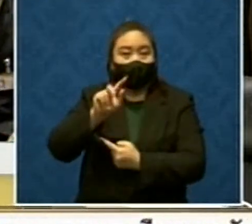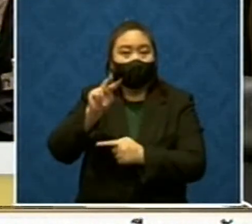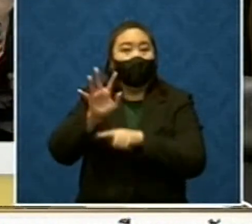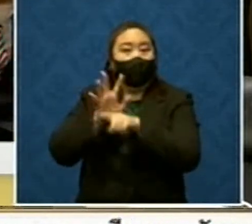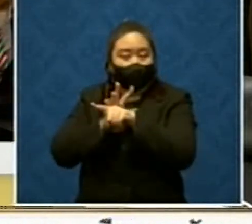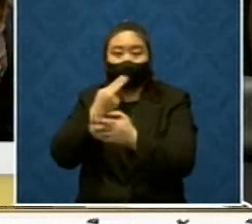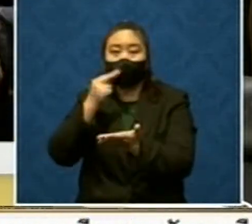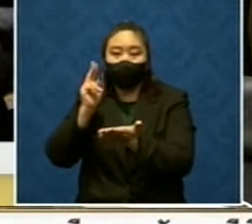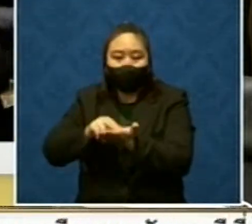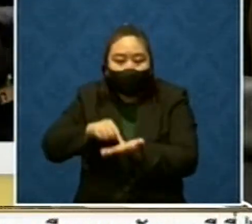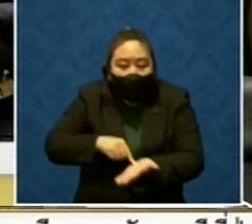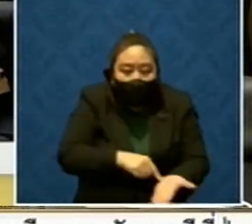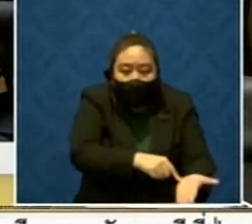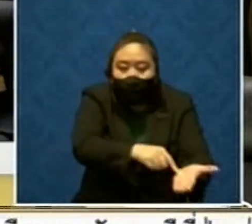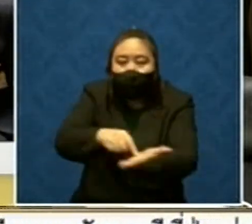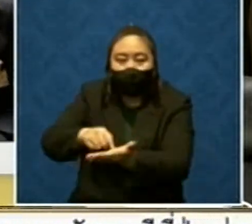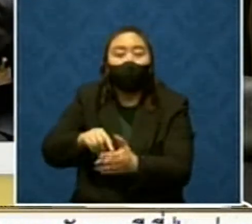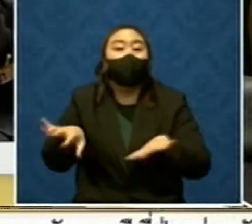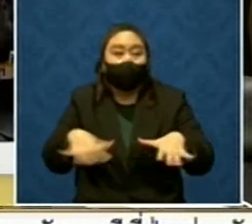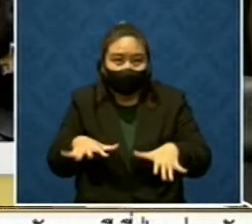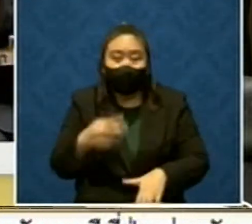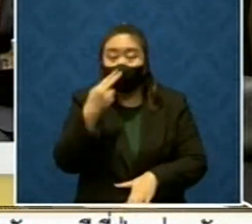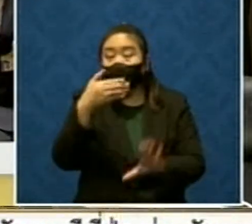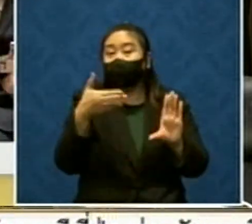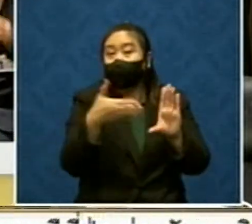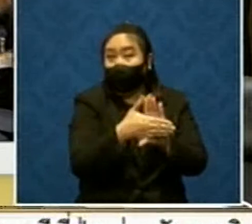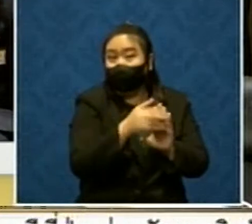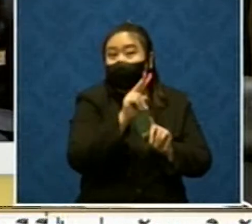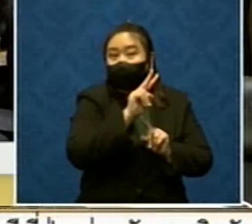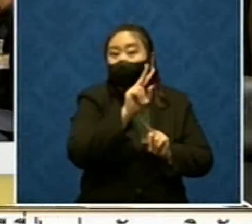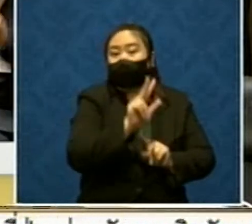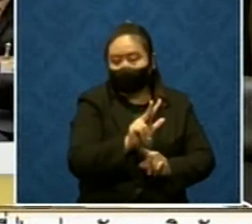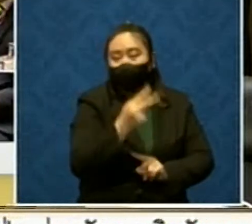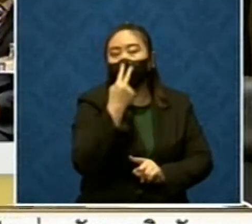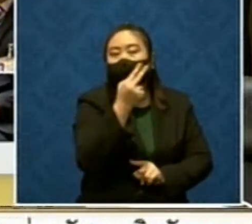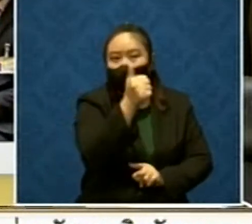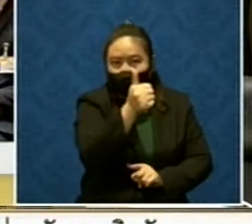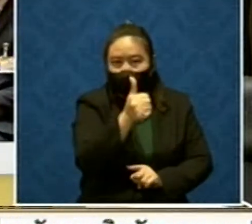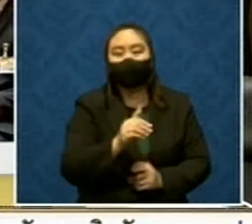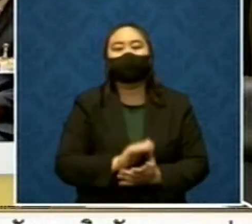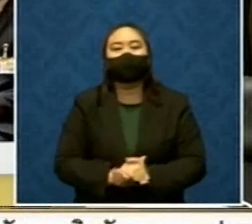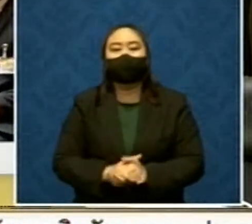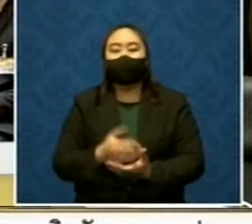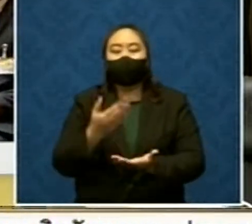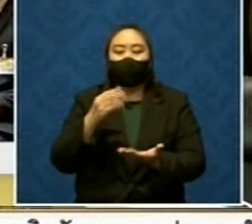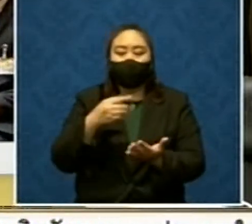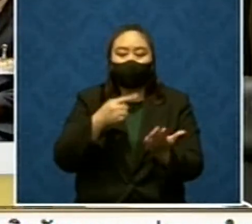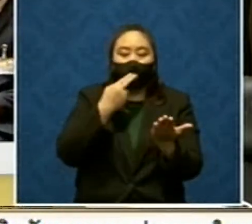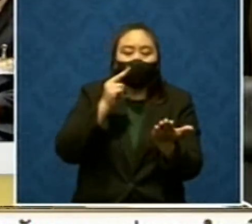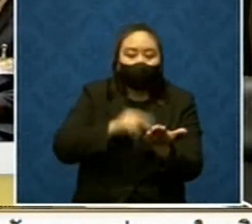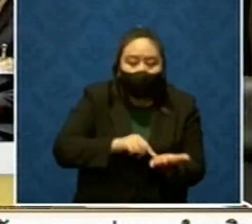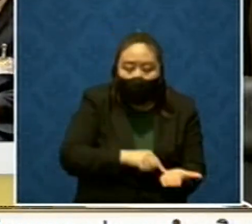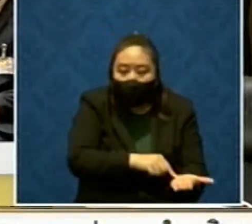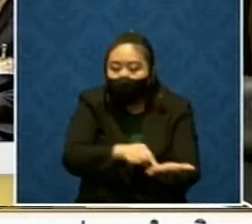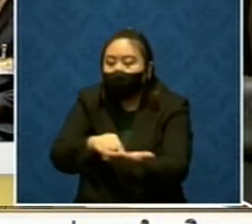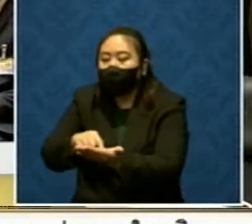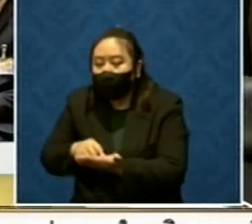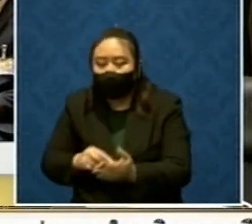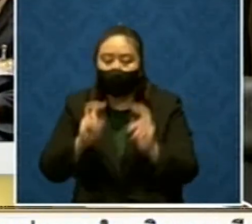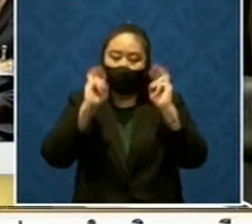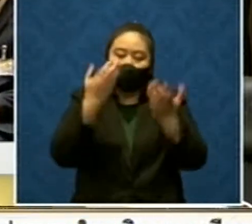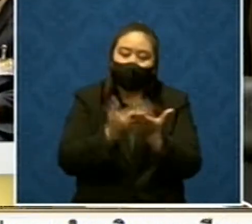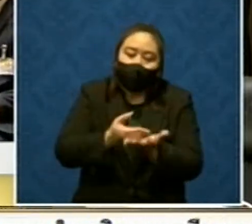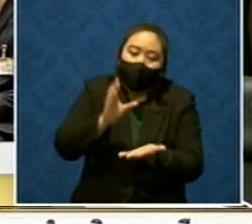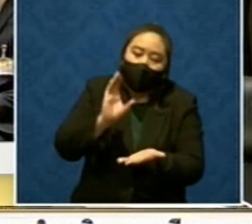2ที่3ก็ได้ครับผมเตรียมมาให้ดูเวียนปกติเรื่องงบประมาณเรื่องอะไรต่างๆเนี่ยที่